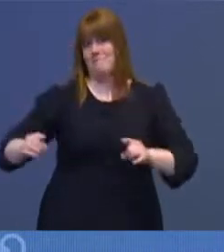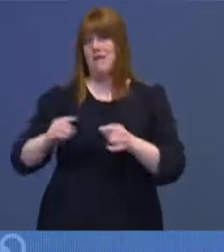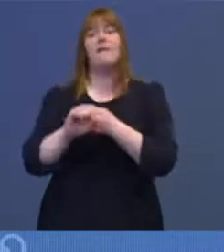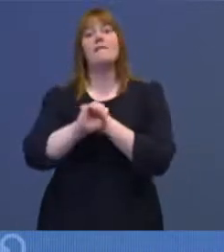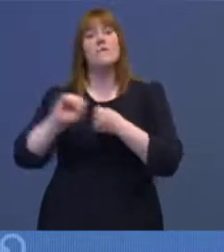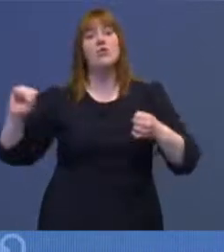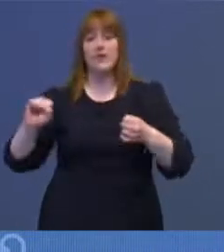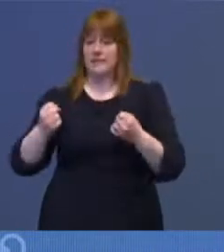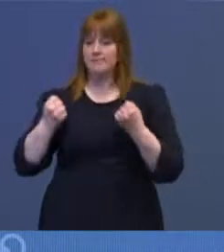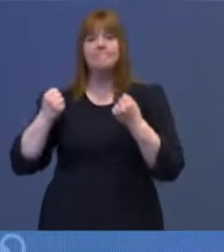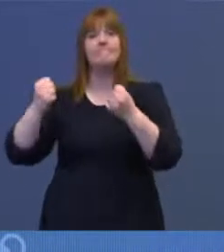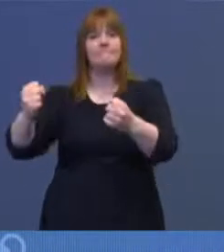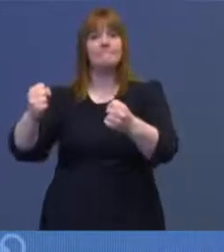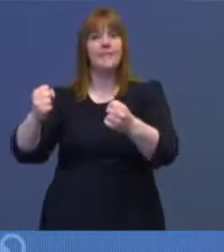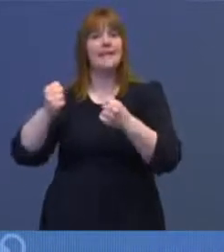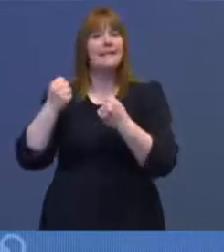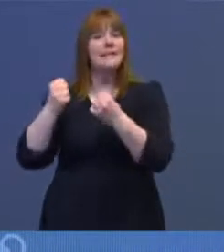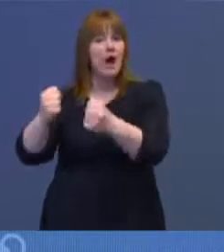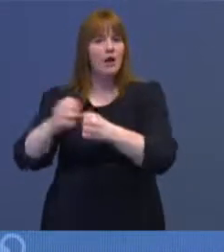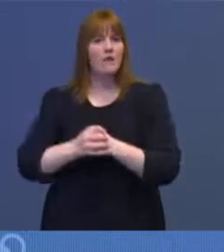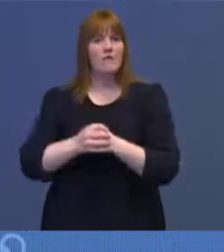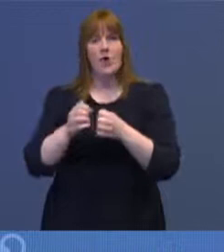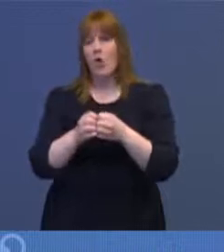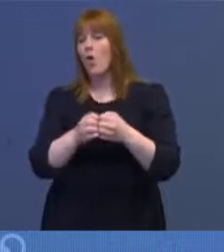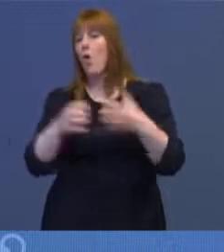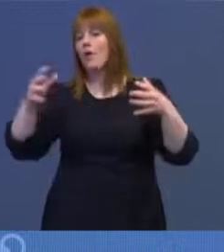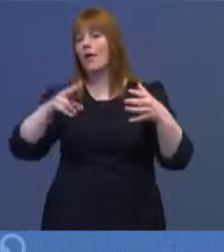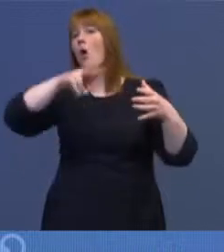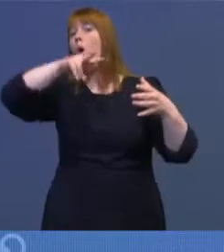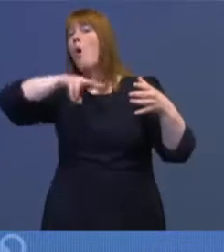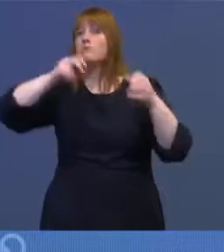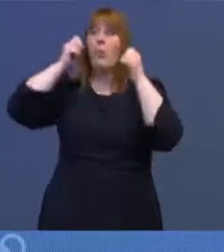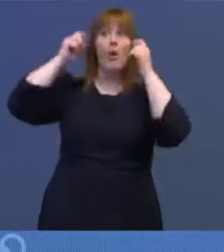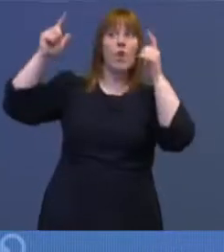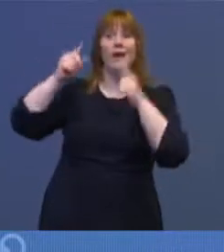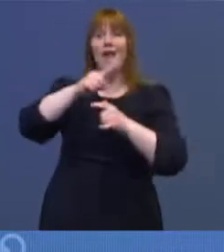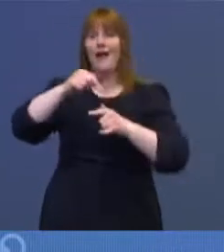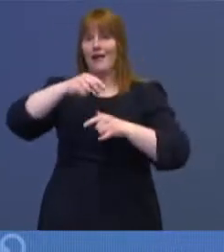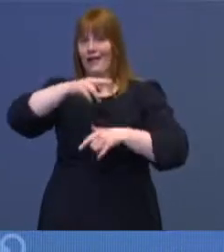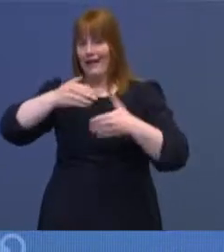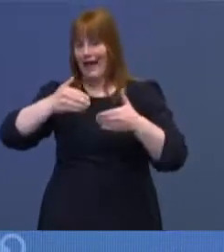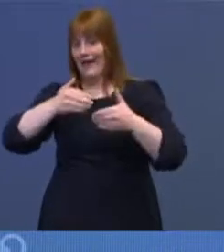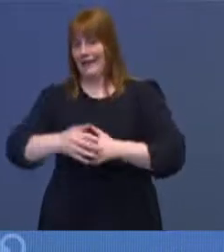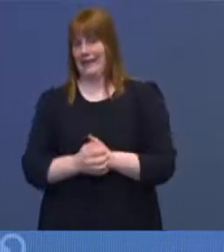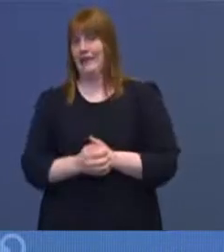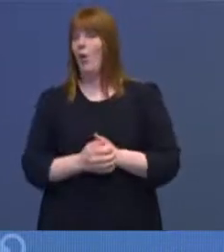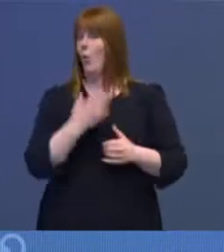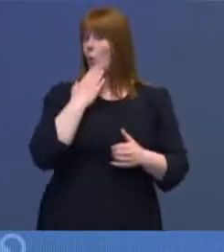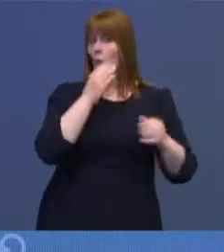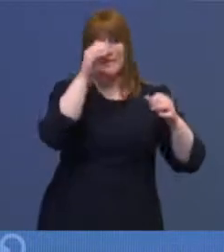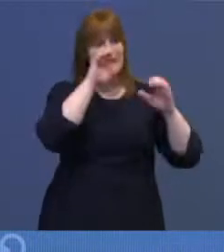beredskap og iverksette tiltak for å også øke årvåkenheten i våres nærområder. God situasjonsforståelse i